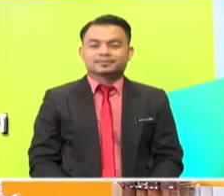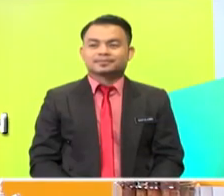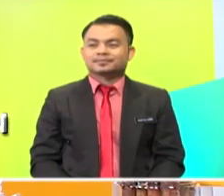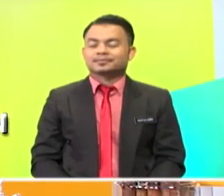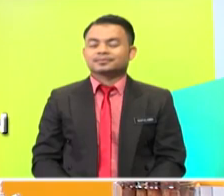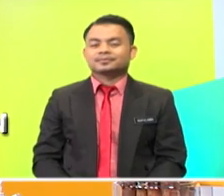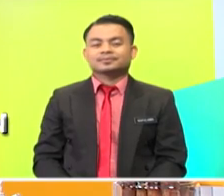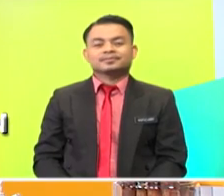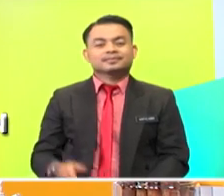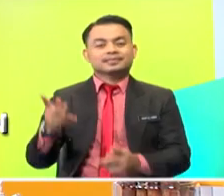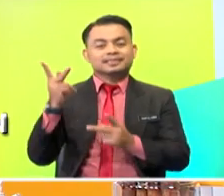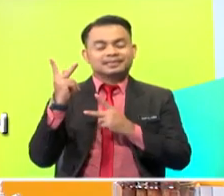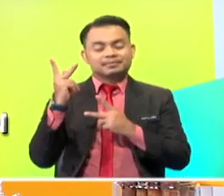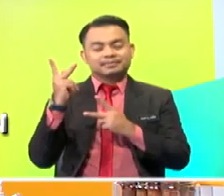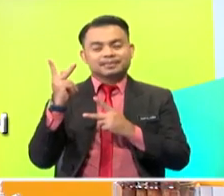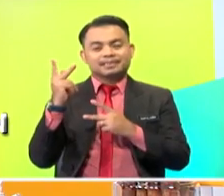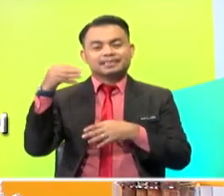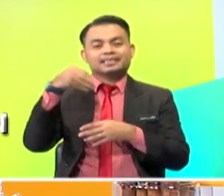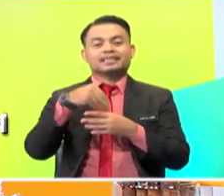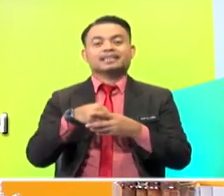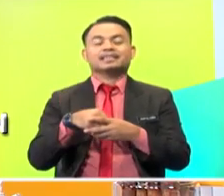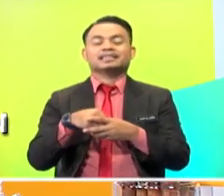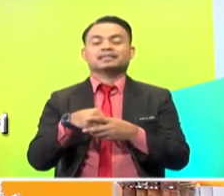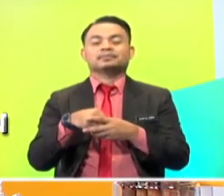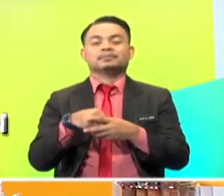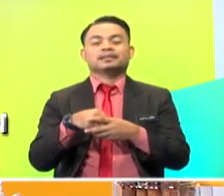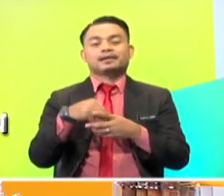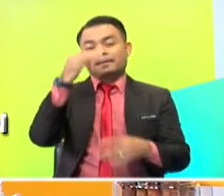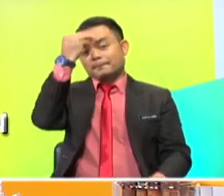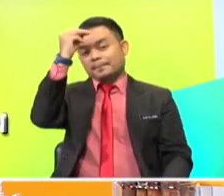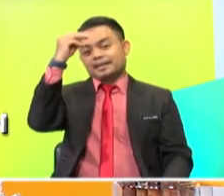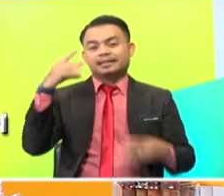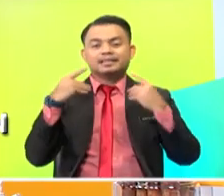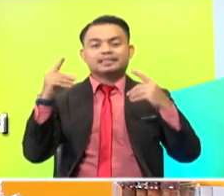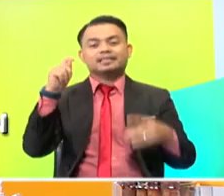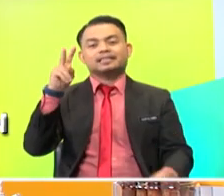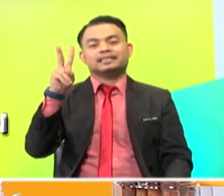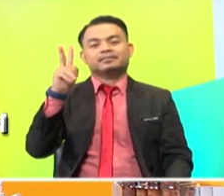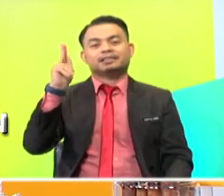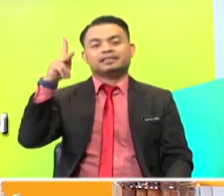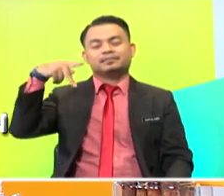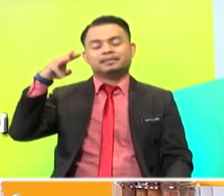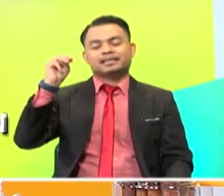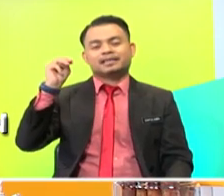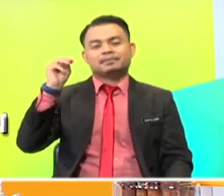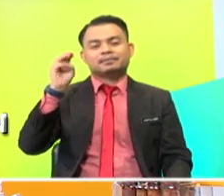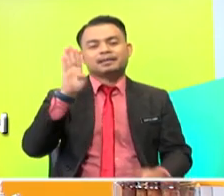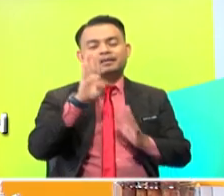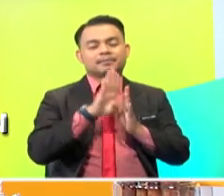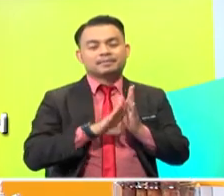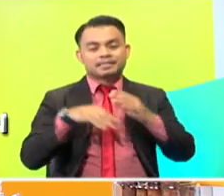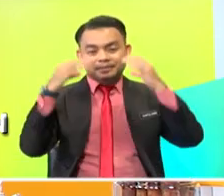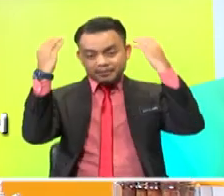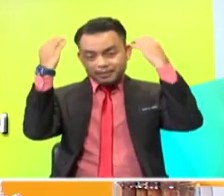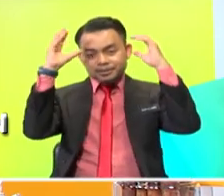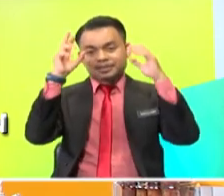kembali ini kerancang anak gemar Ananda Mohede tvp emosi bersama KPK dan juga cek